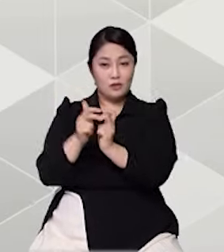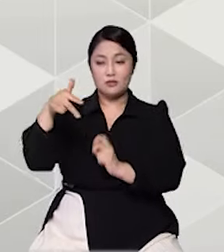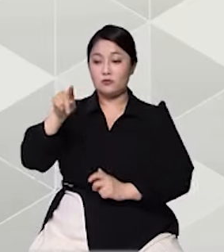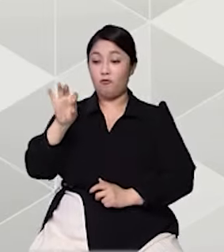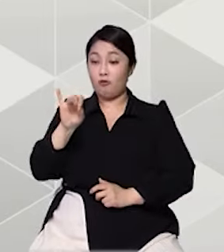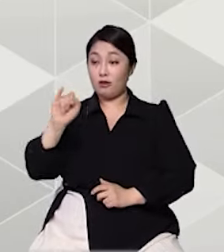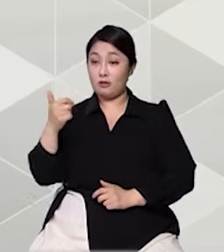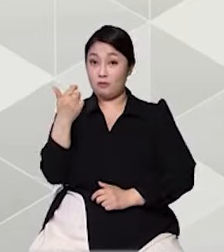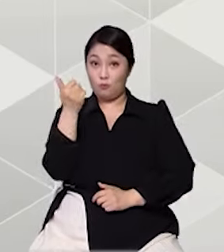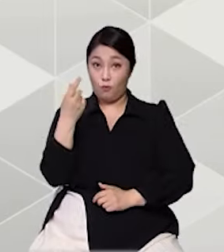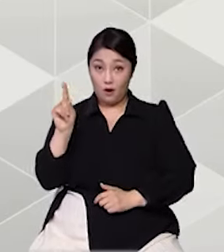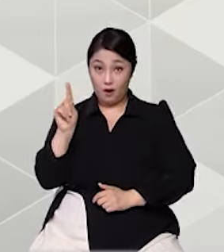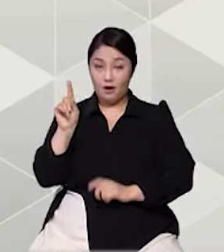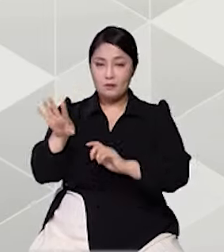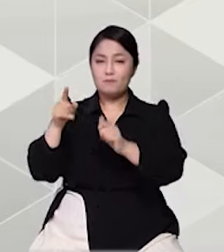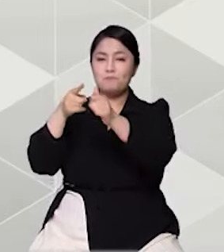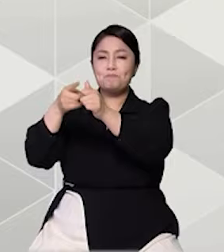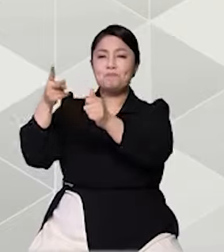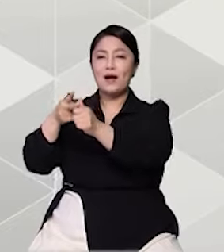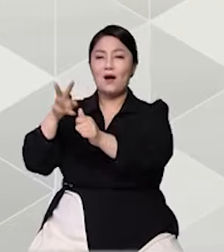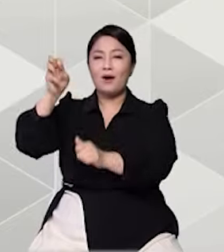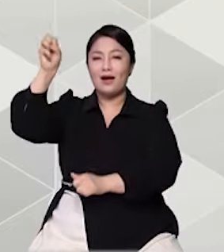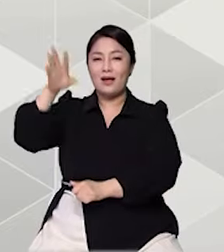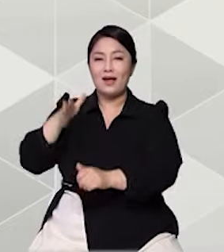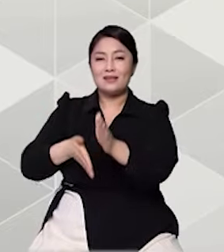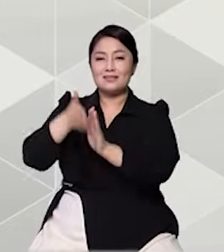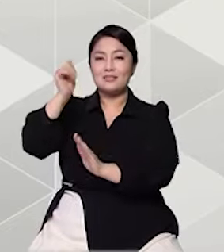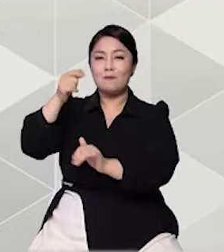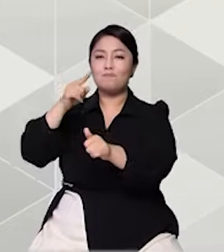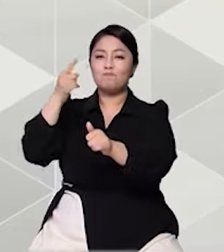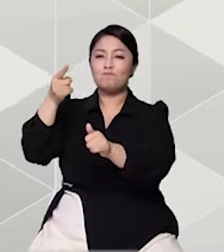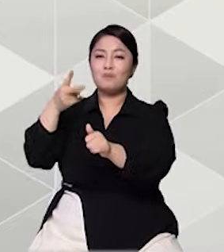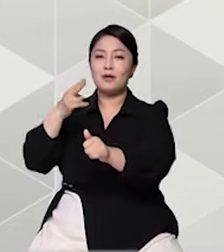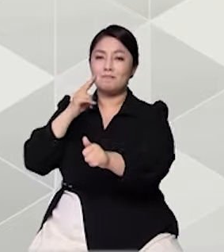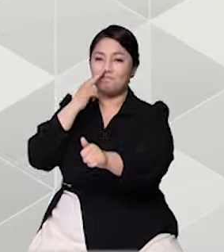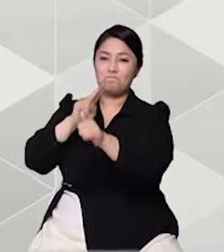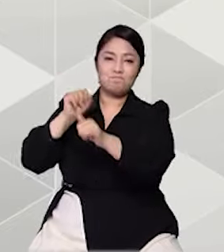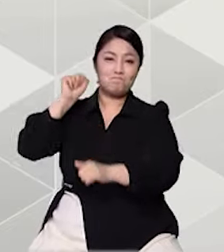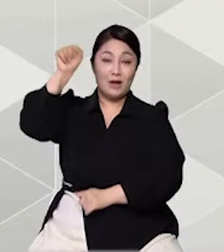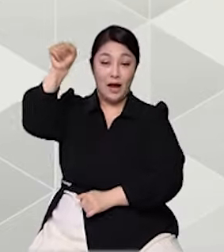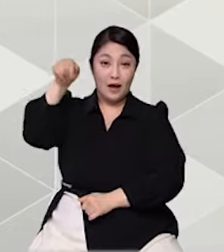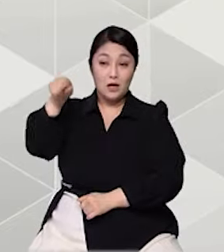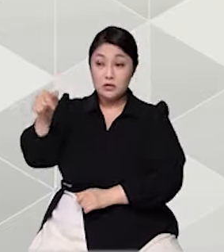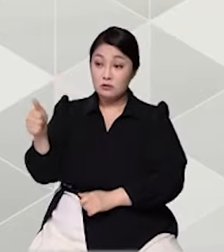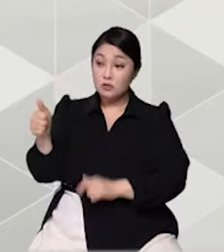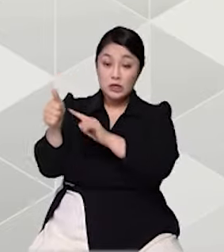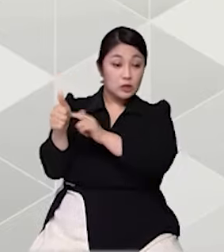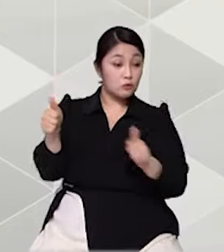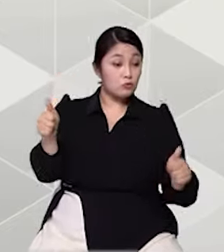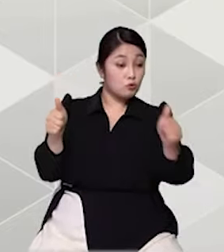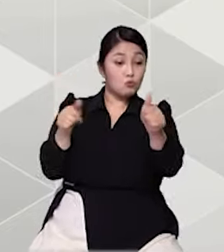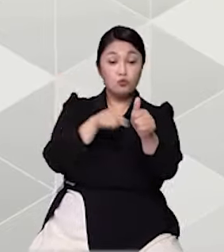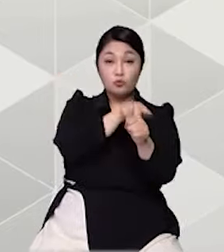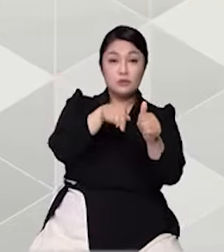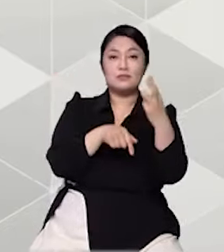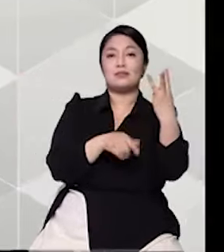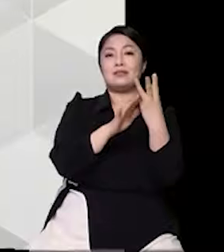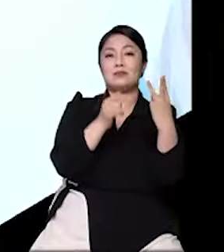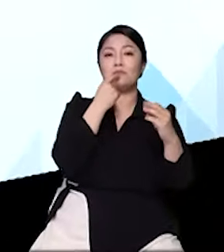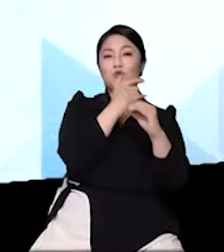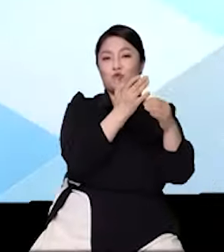국회의원은 이번이 두번째 광양 시장 도전입니다 정 전 의원에 맞서 민주당 예비후보 들은